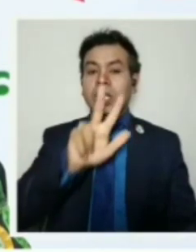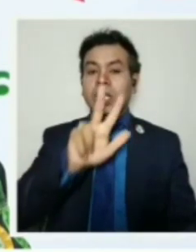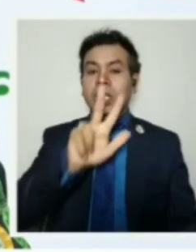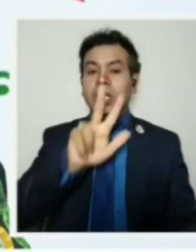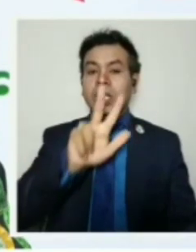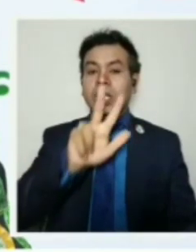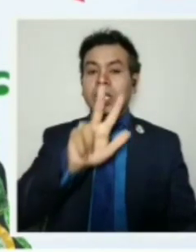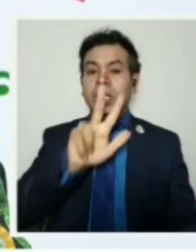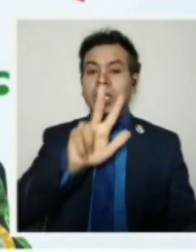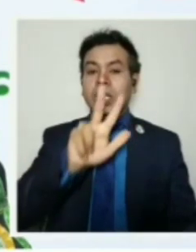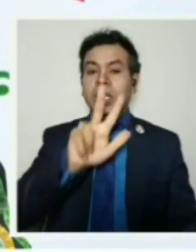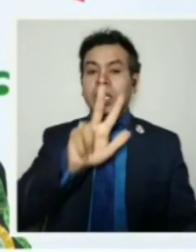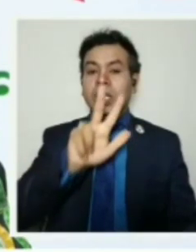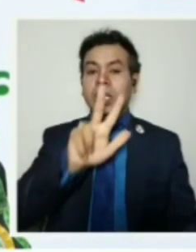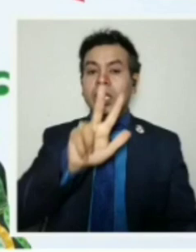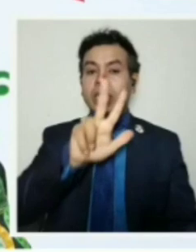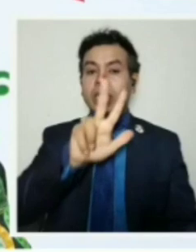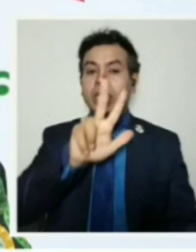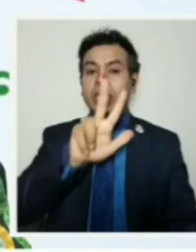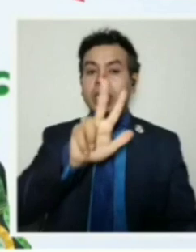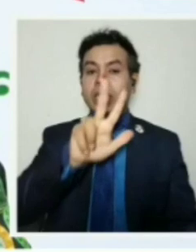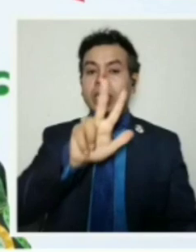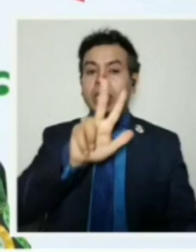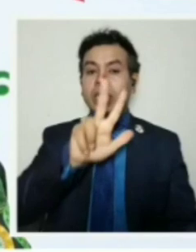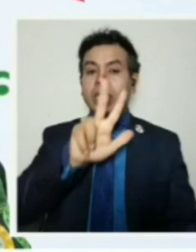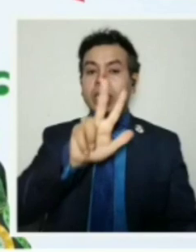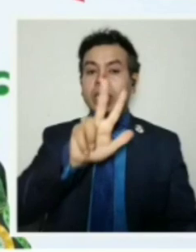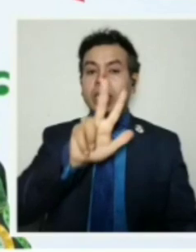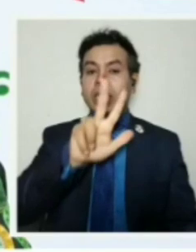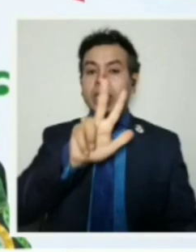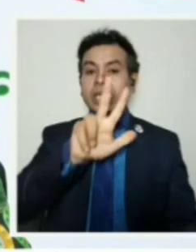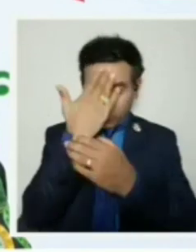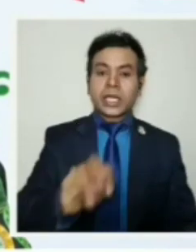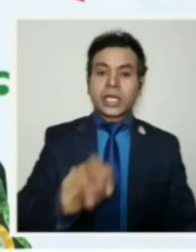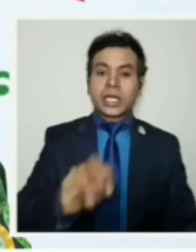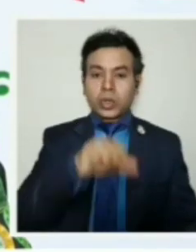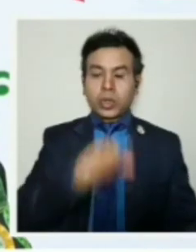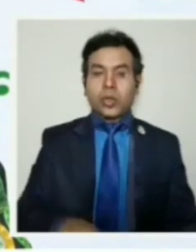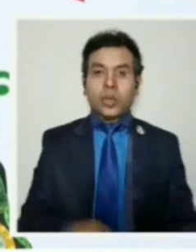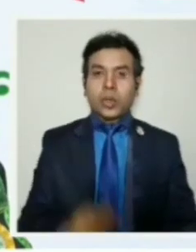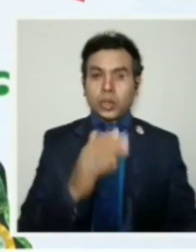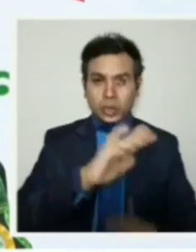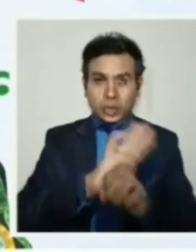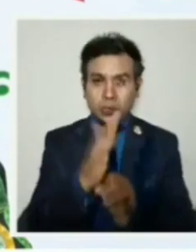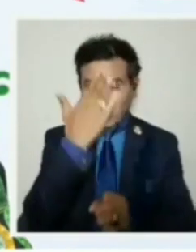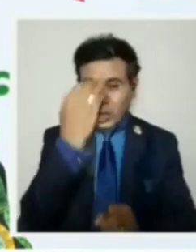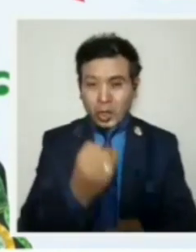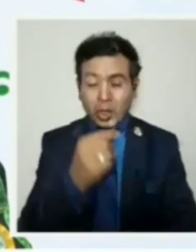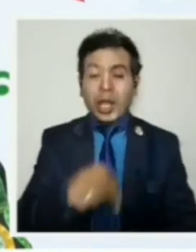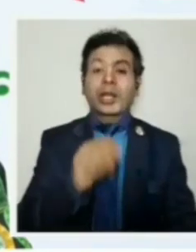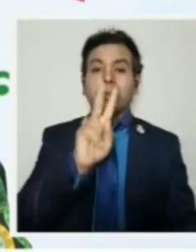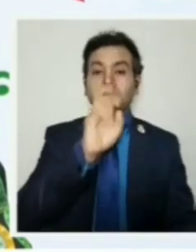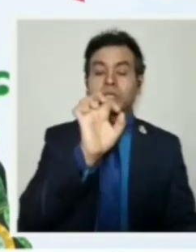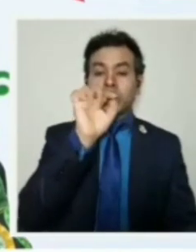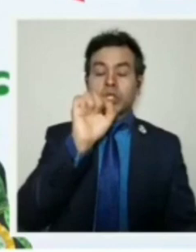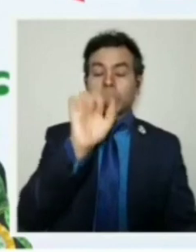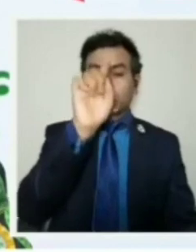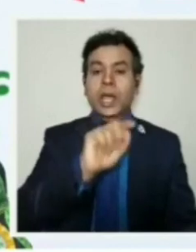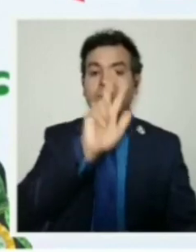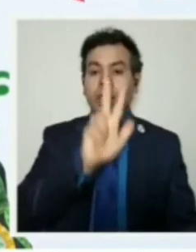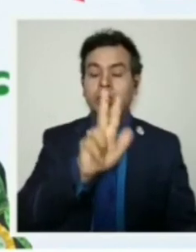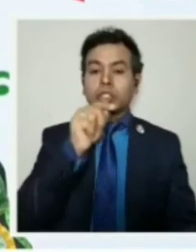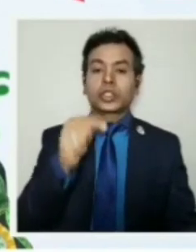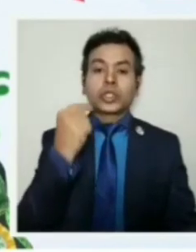20.88%। গত 24 ঘন্টায় সুস্থ হয়েছেন 578 জন, এ পর্যন্ত সুস্থ 13,903 জন।